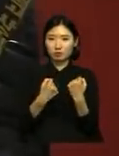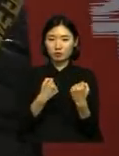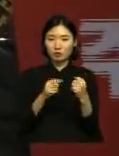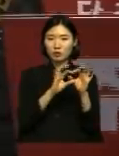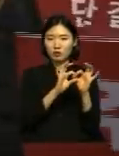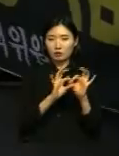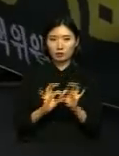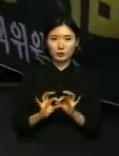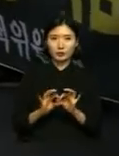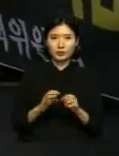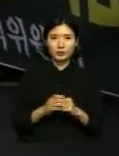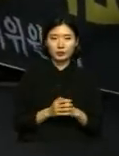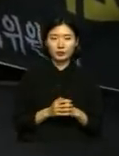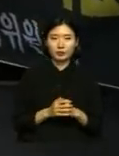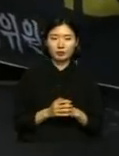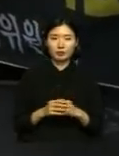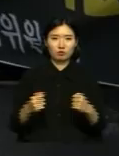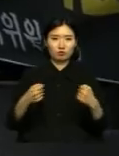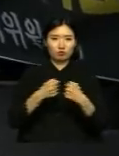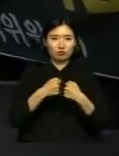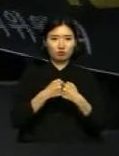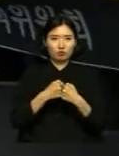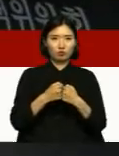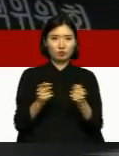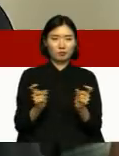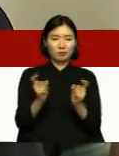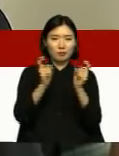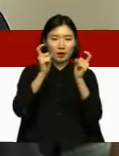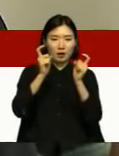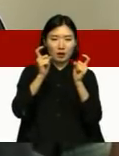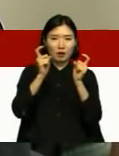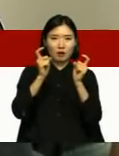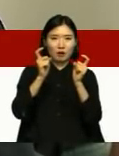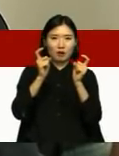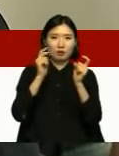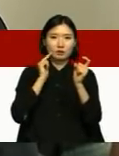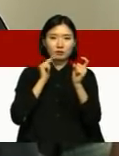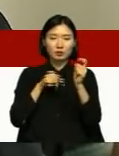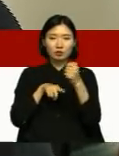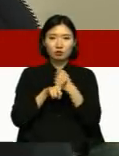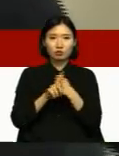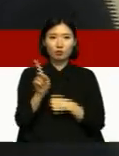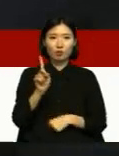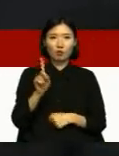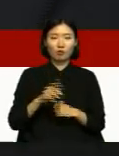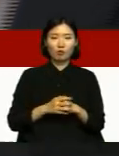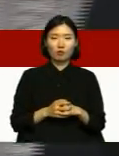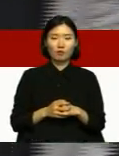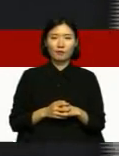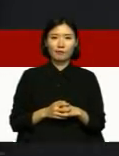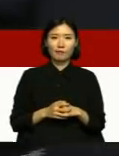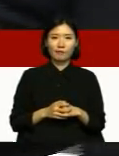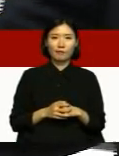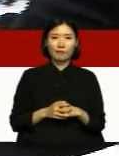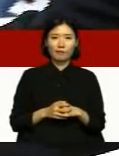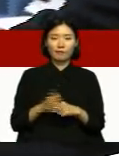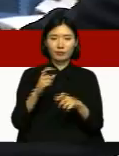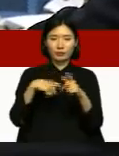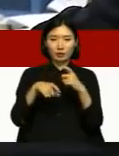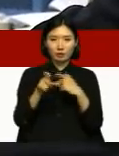계속해서 뭐 투쟁의 소리가 높아진다 고 얘기를 해야 되구요 이런 상황인데요 이에 대해서는 어떤 이쪽 이신가요 예 저희는 자